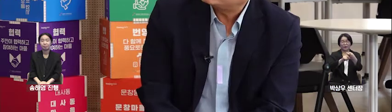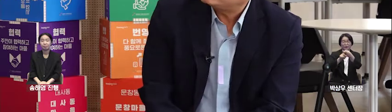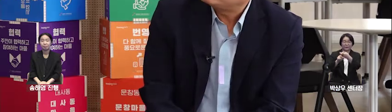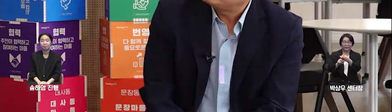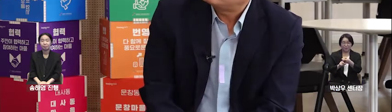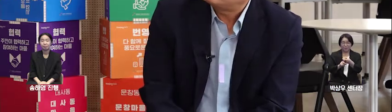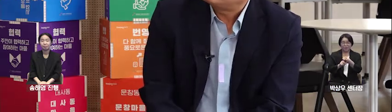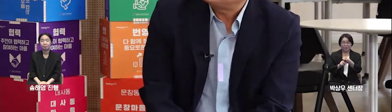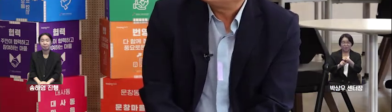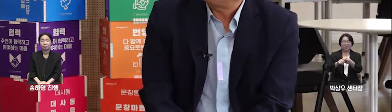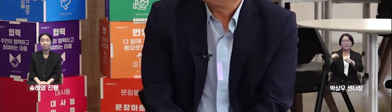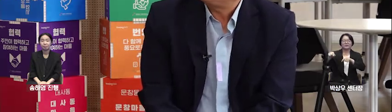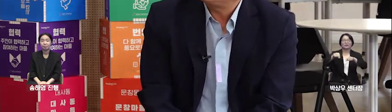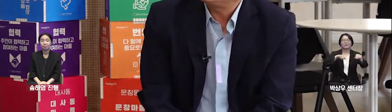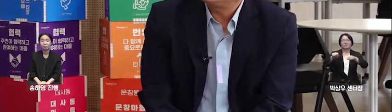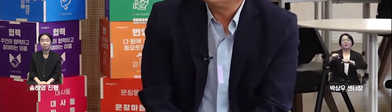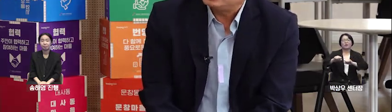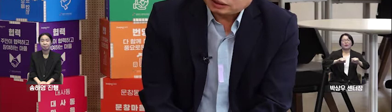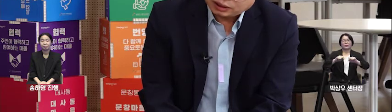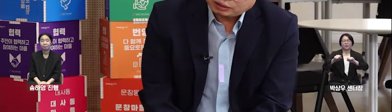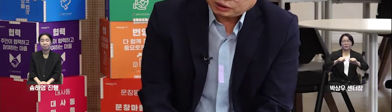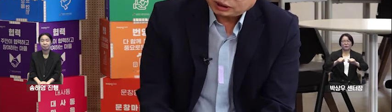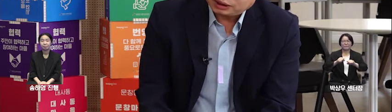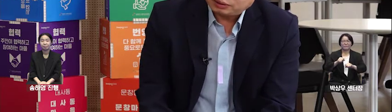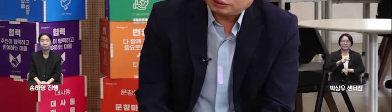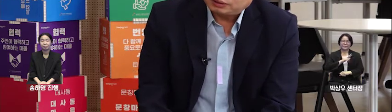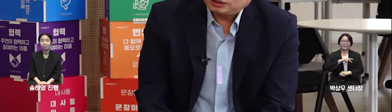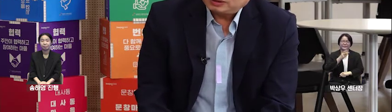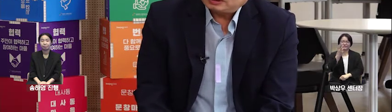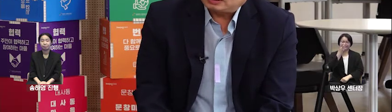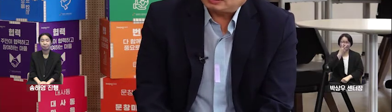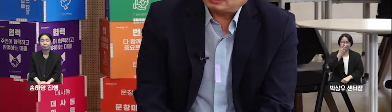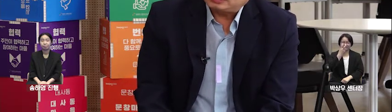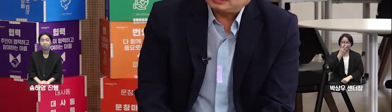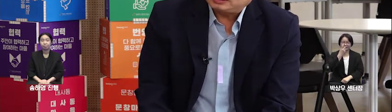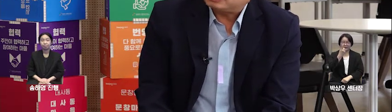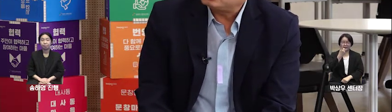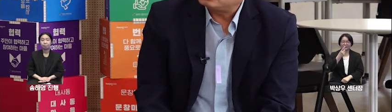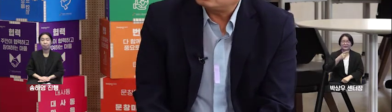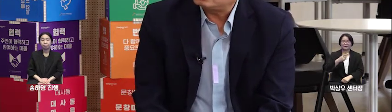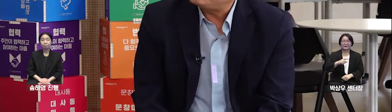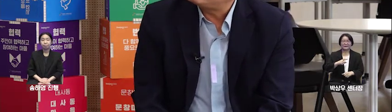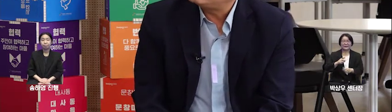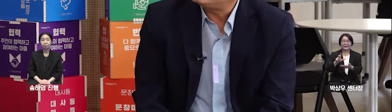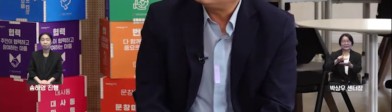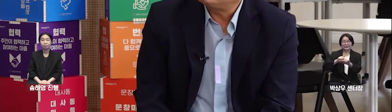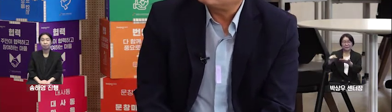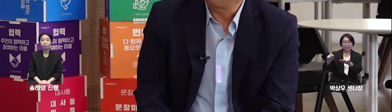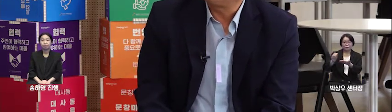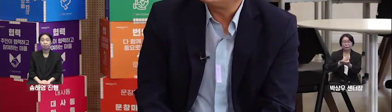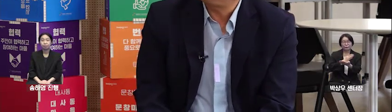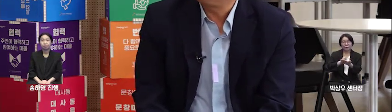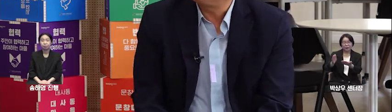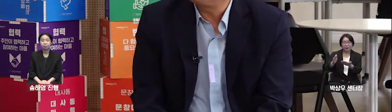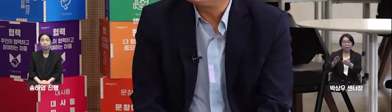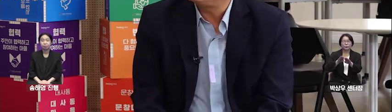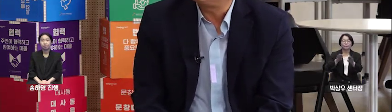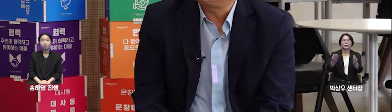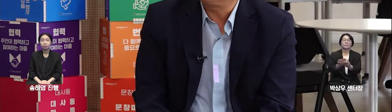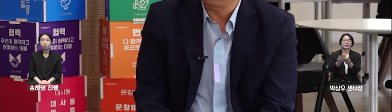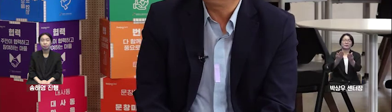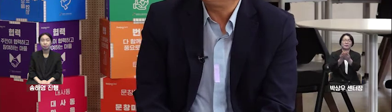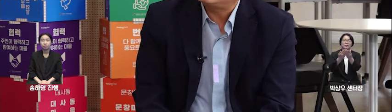뭐 정치개혁운동부터 시작해서요. 의정감시 또 지방분권과 균형발전 뭐 그러면서